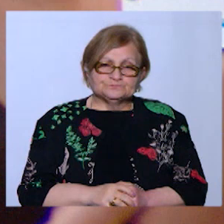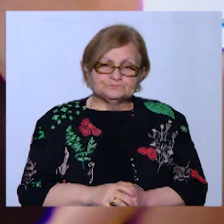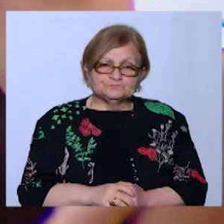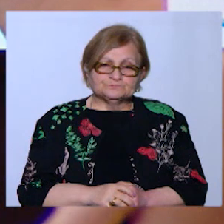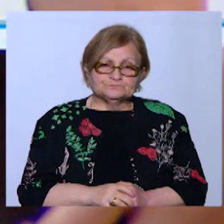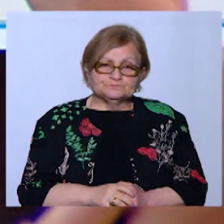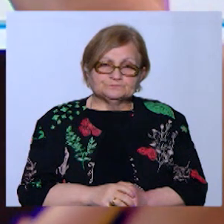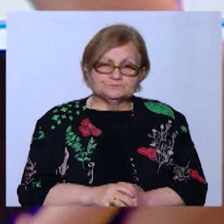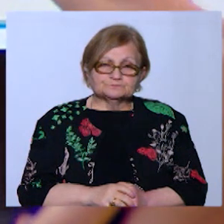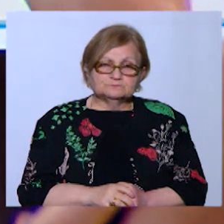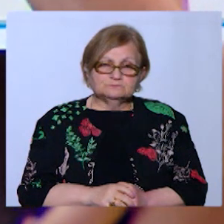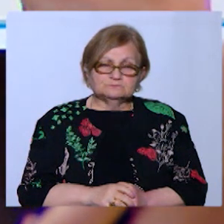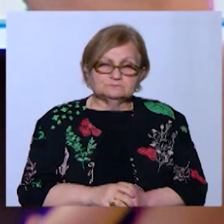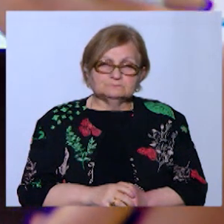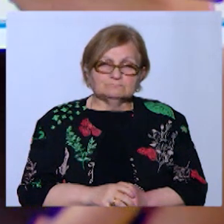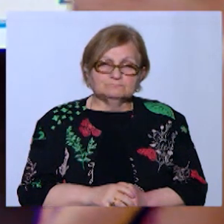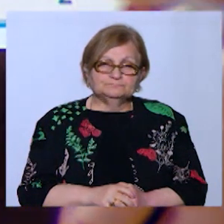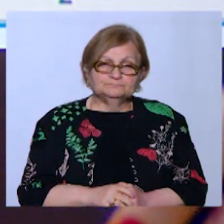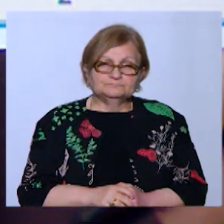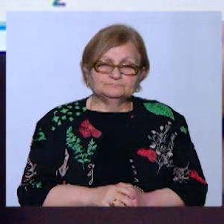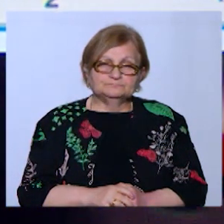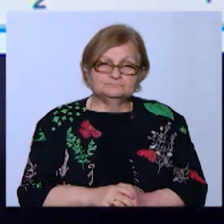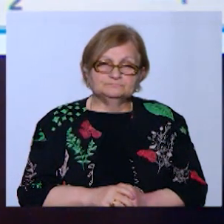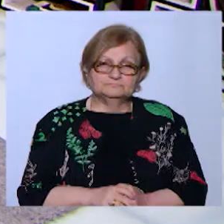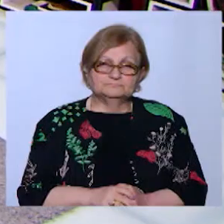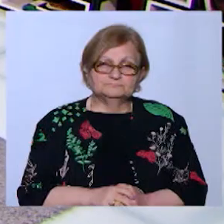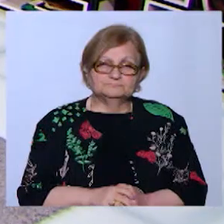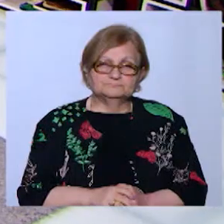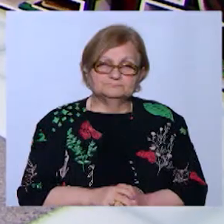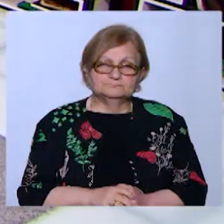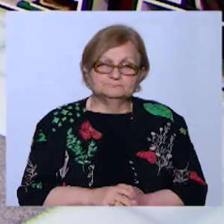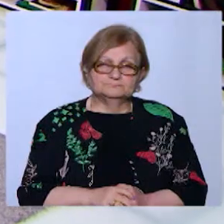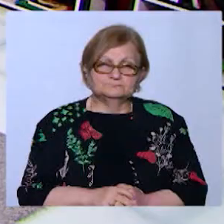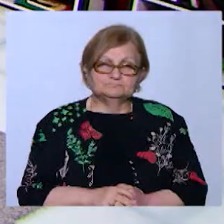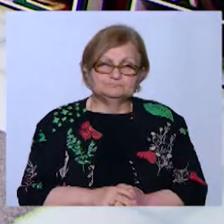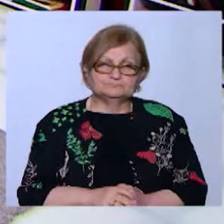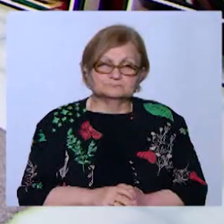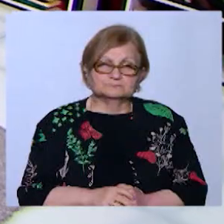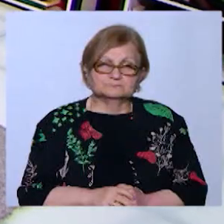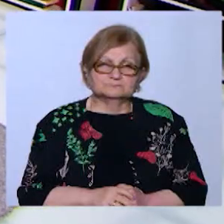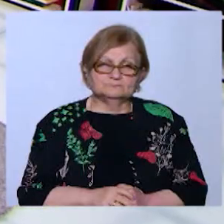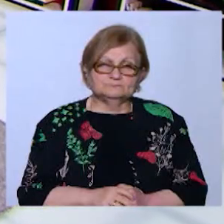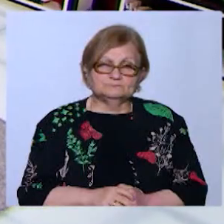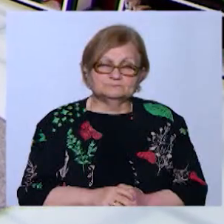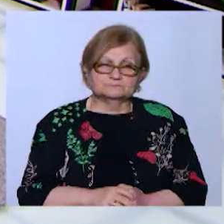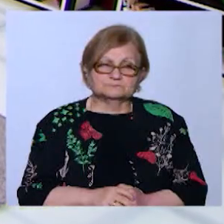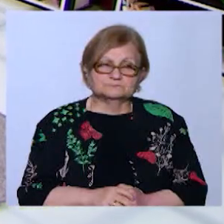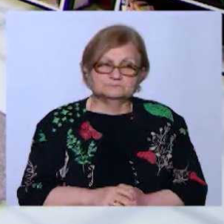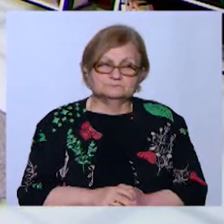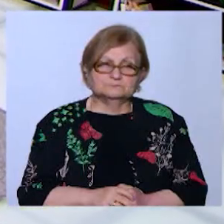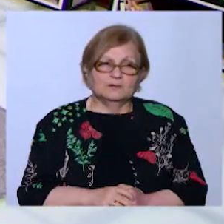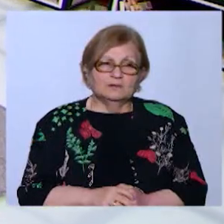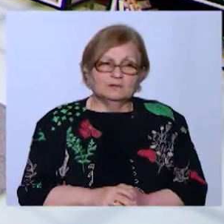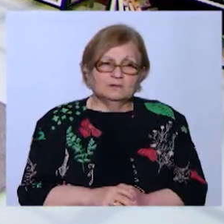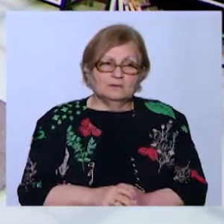ბეტა არის B შეფარდებული A-სთან. მოდით ახლა აი ეს შევაჯამოთ აი აქ და განვიხილოთ უკვე